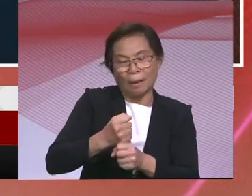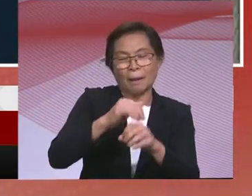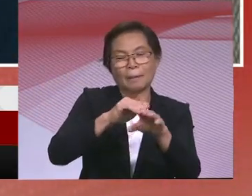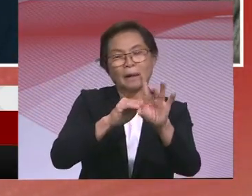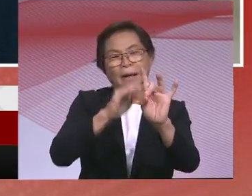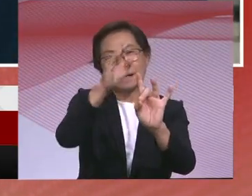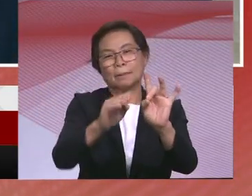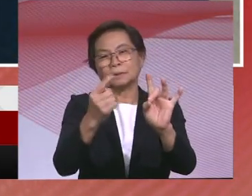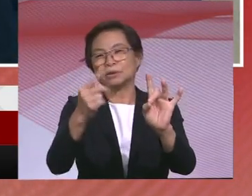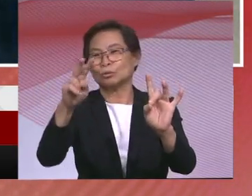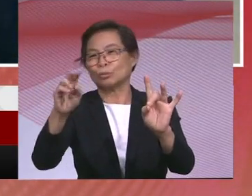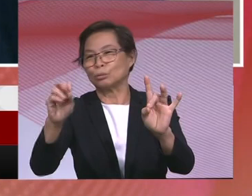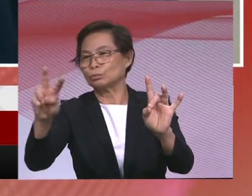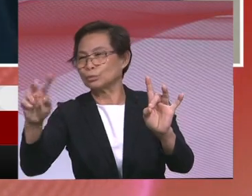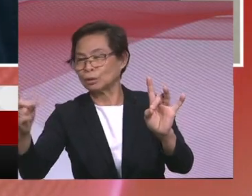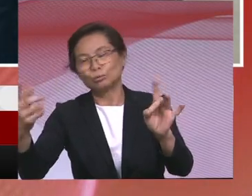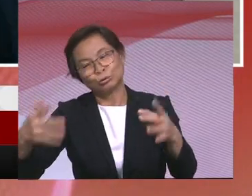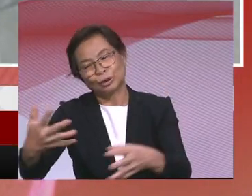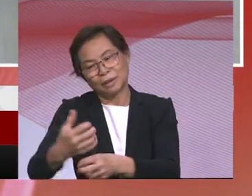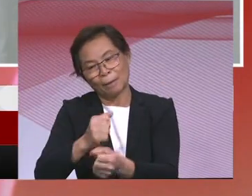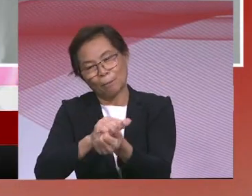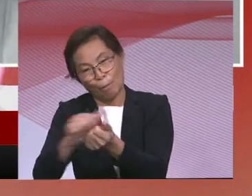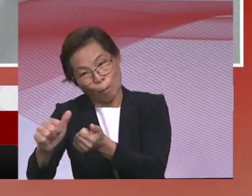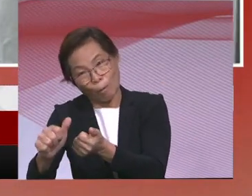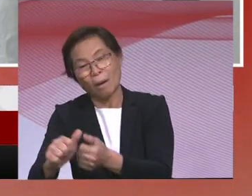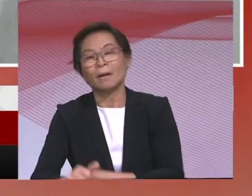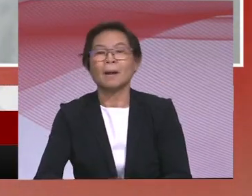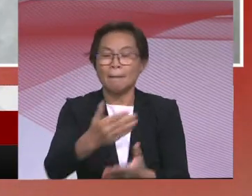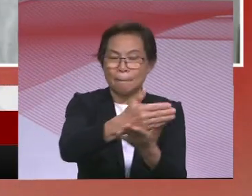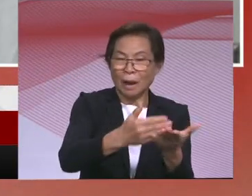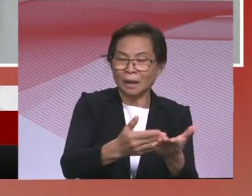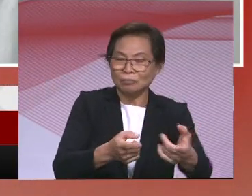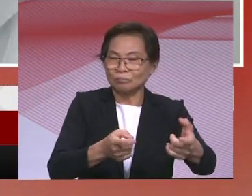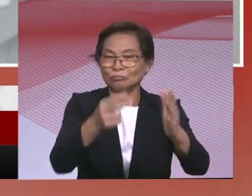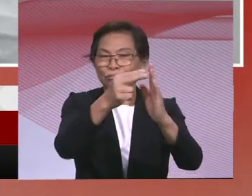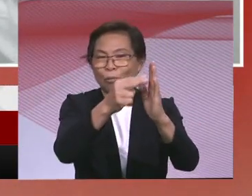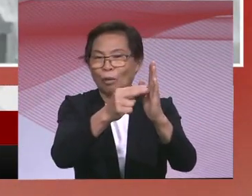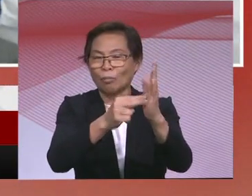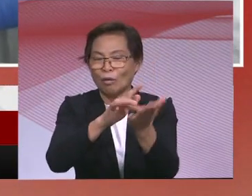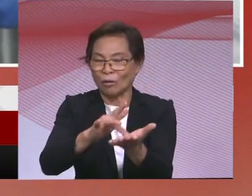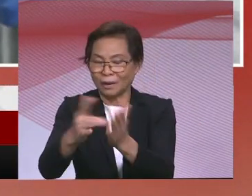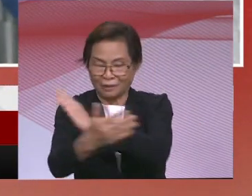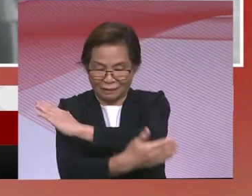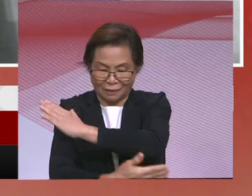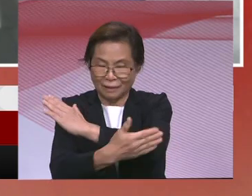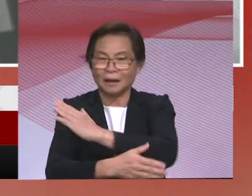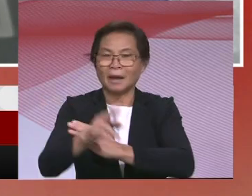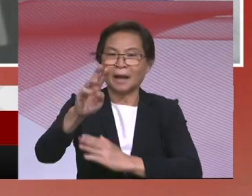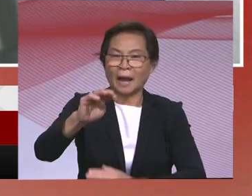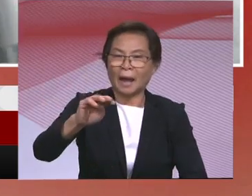Jan 2012 satu Selain itu bagian regulatory famous negara